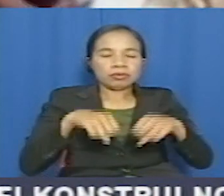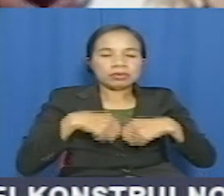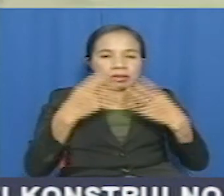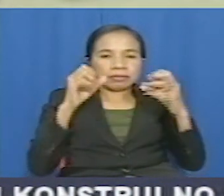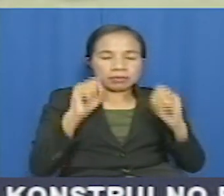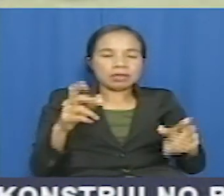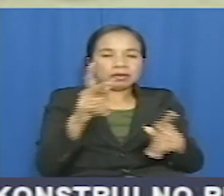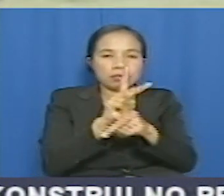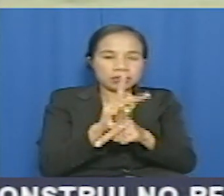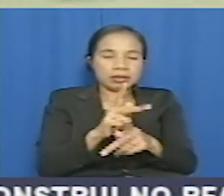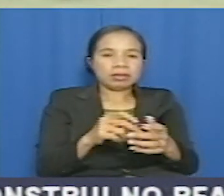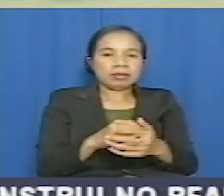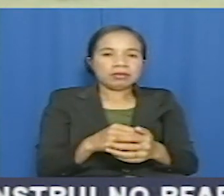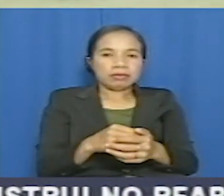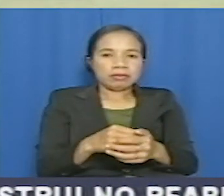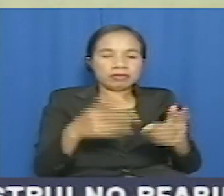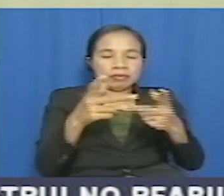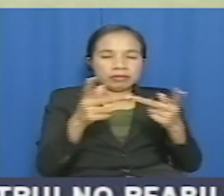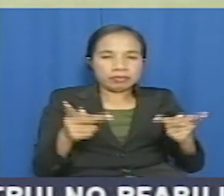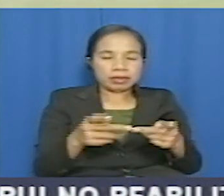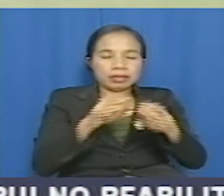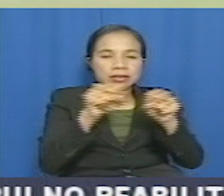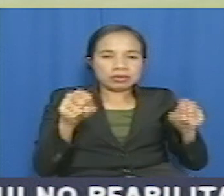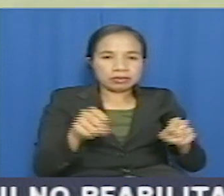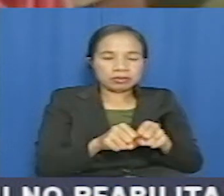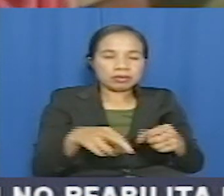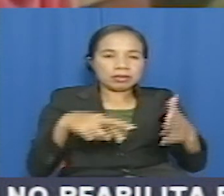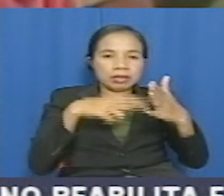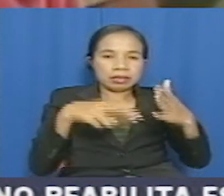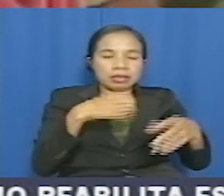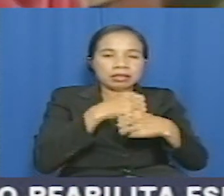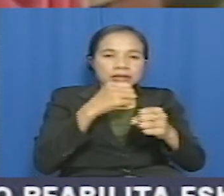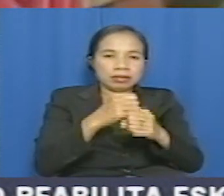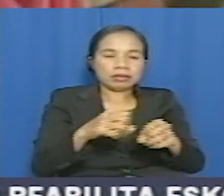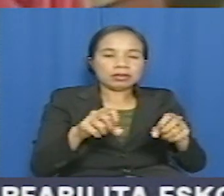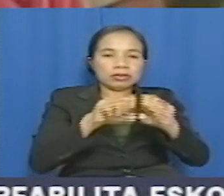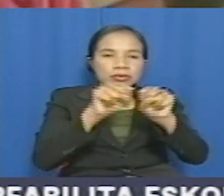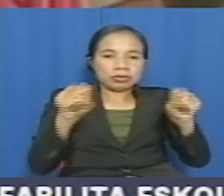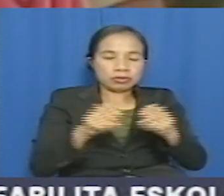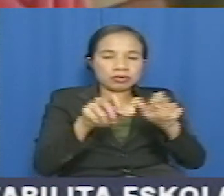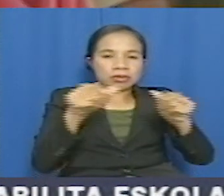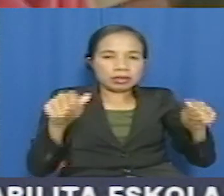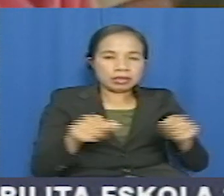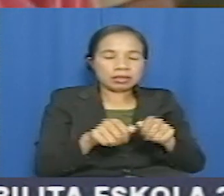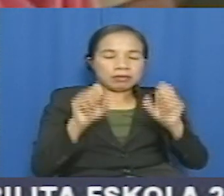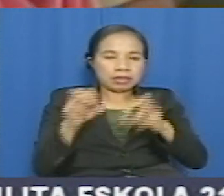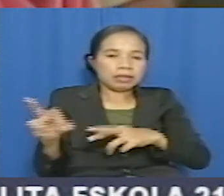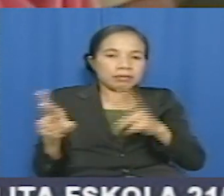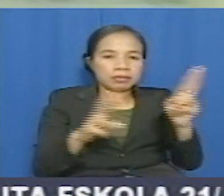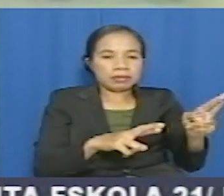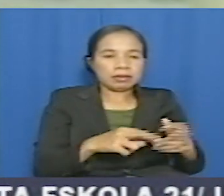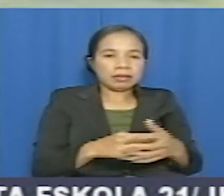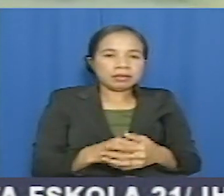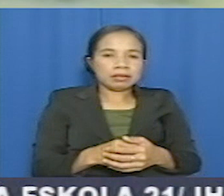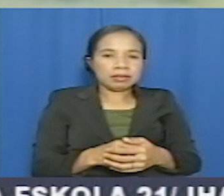natureza ne furak ia suku ne ne duni regulamento ne be ia se socializa to aldea sira hafo imbele implementa.